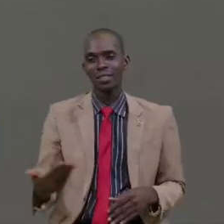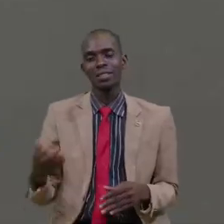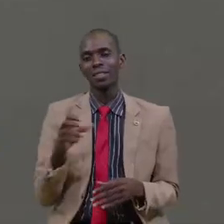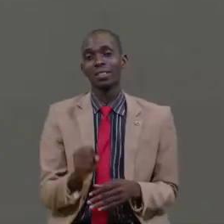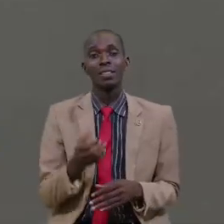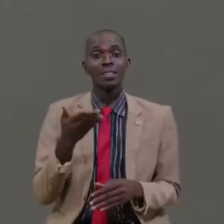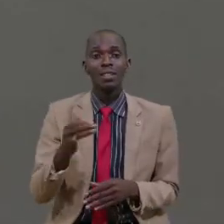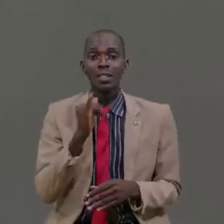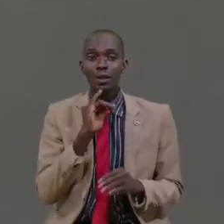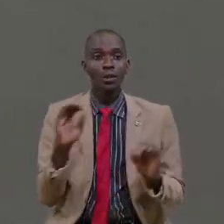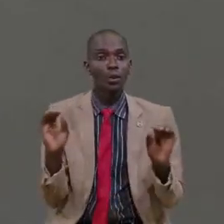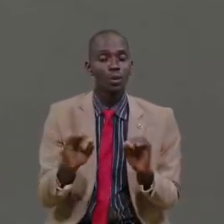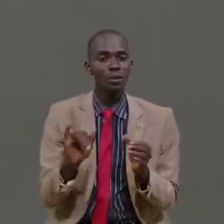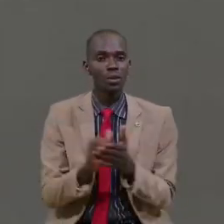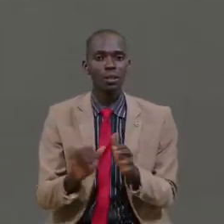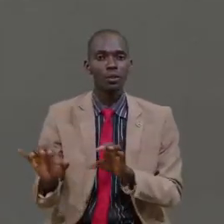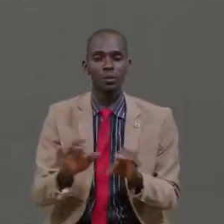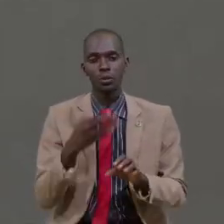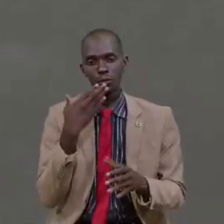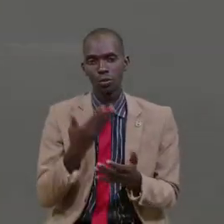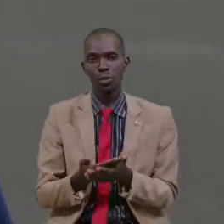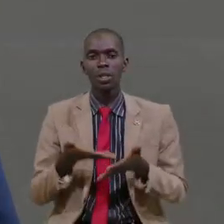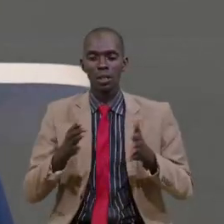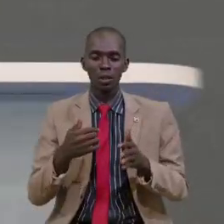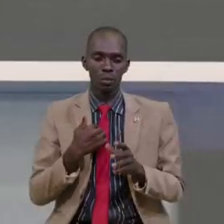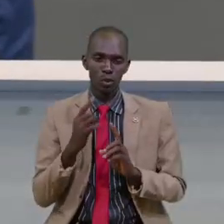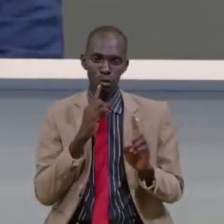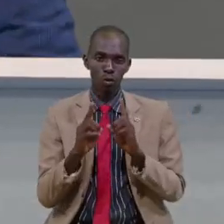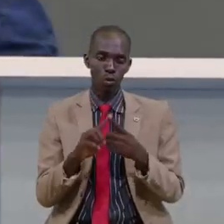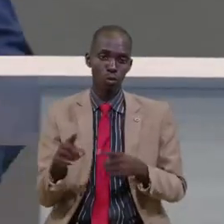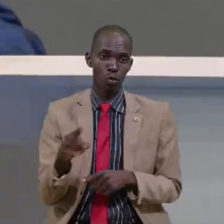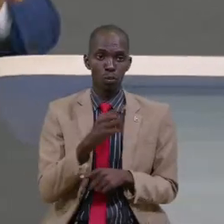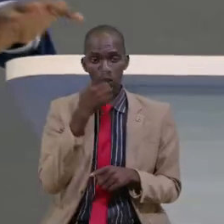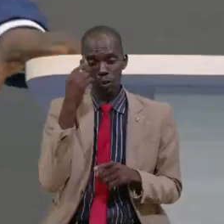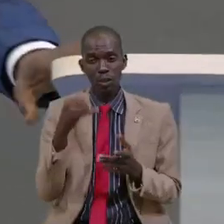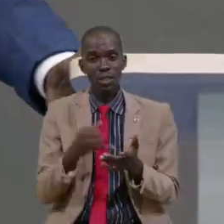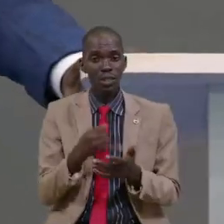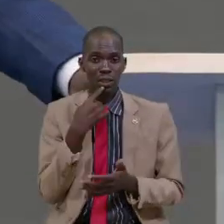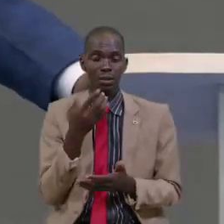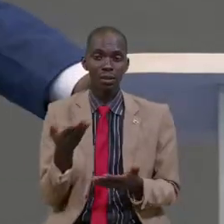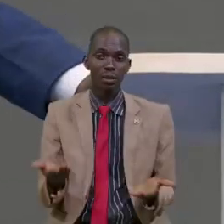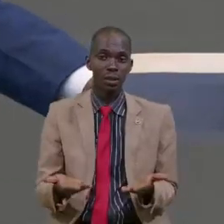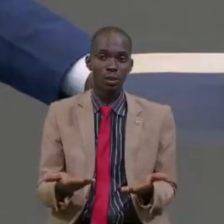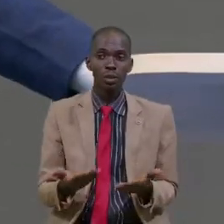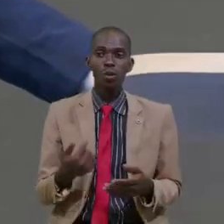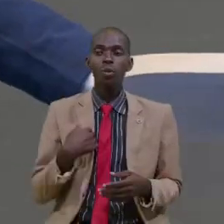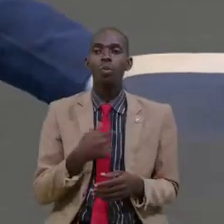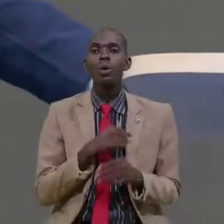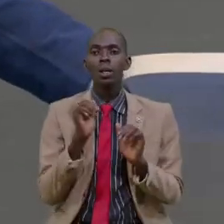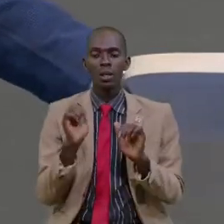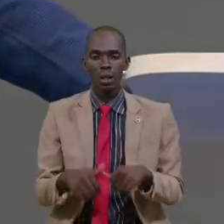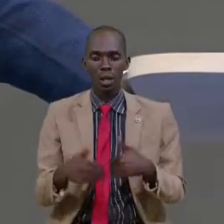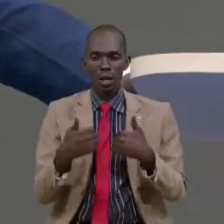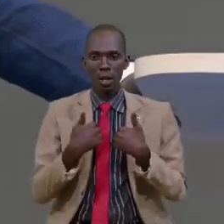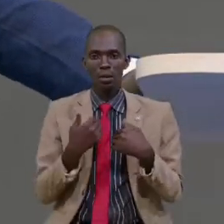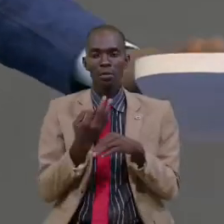Ils ont commis des actions abominables. Il n'en est aucun qui fasse le bien. Laissez-moi vous parler. Parce qu'il dit, nous pouvons